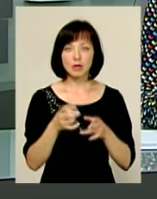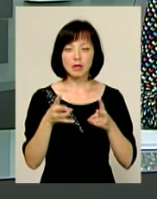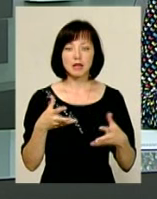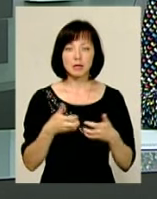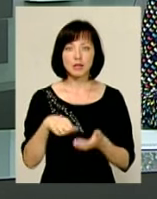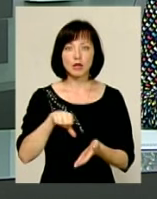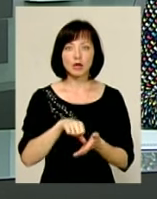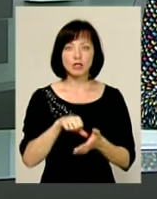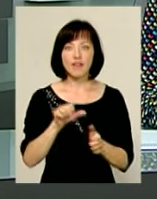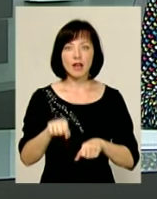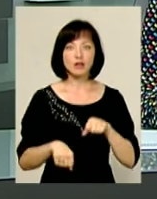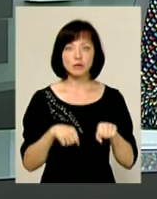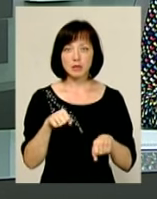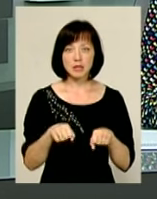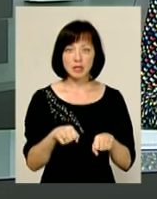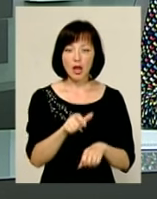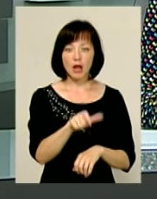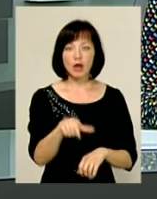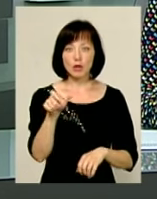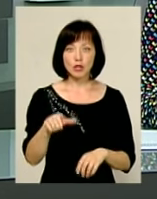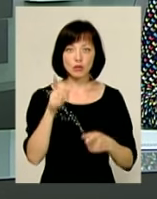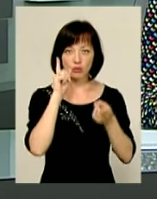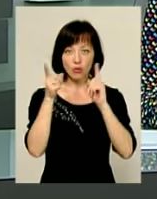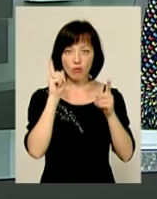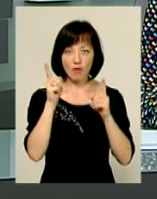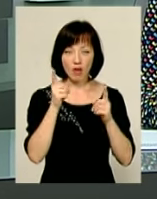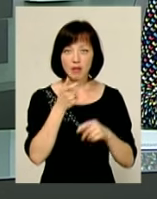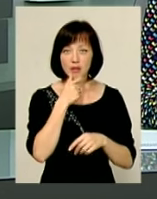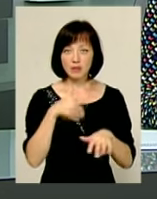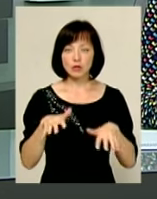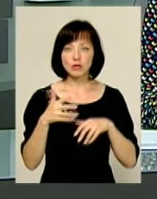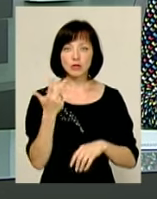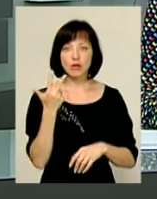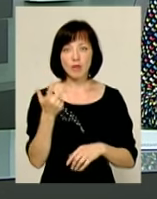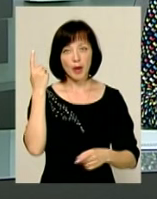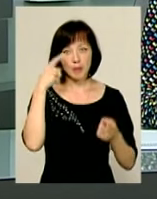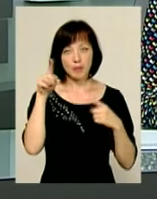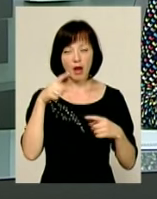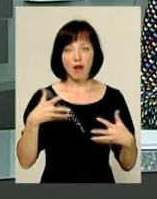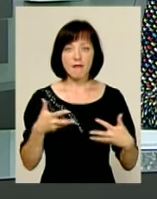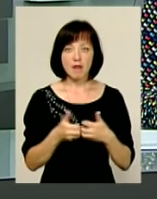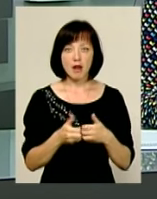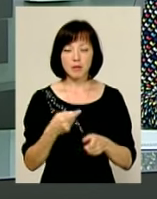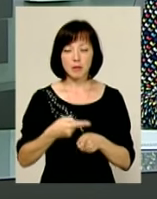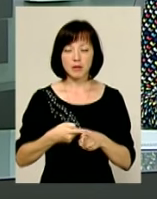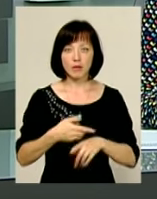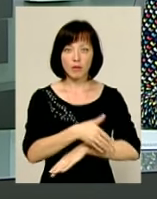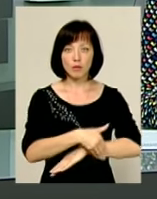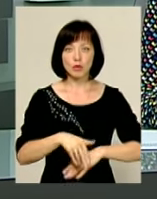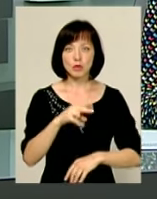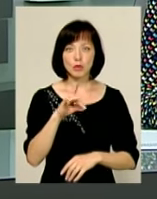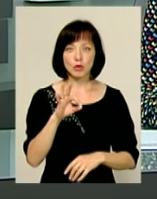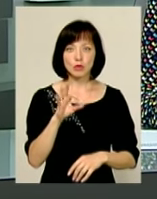участю велосипедистів. Перехожих буквально шокували видовищем із трьома імпровізованими аваріями на перехресті вулиць